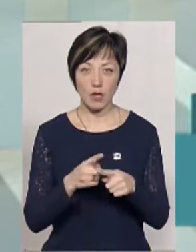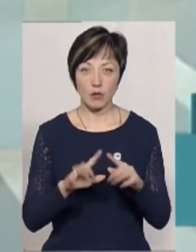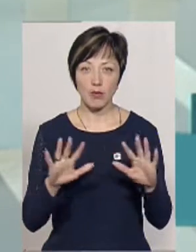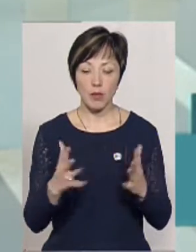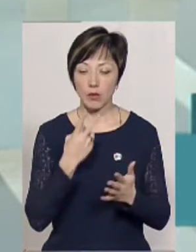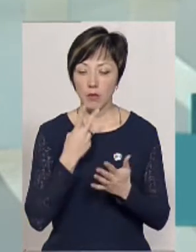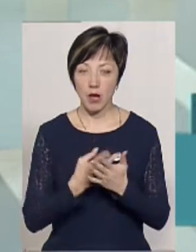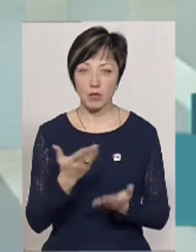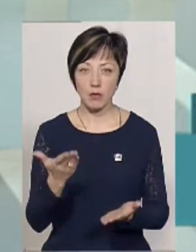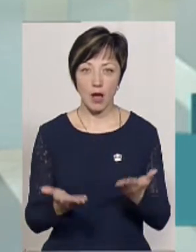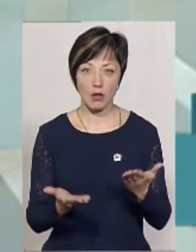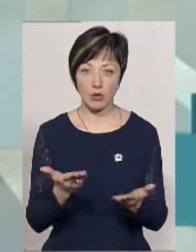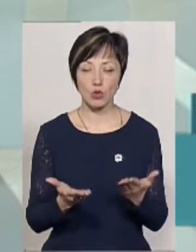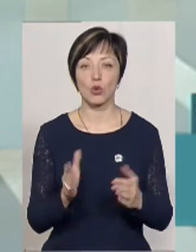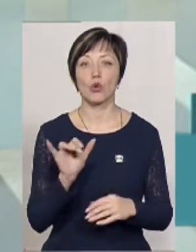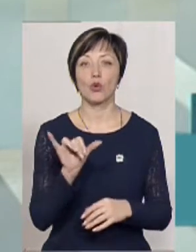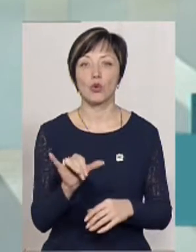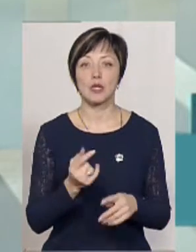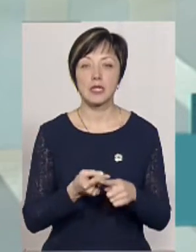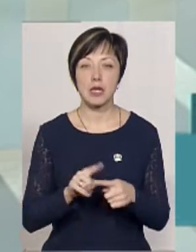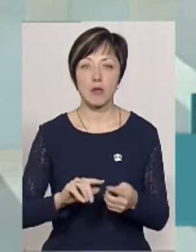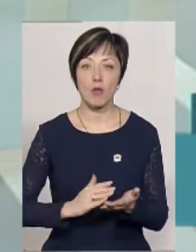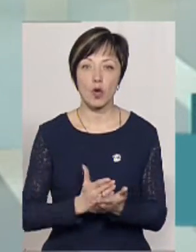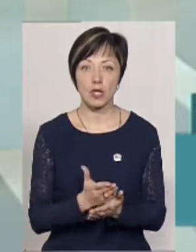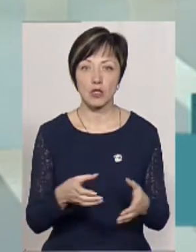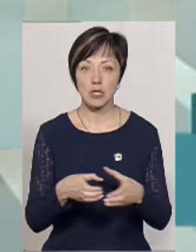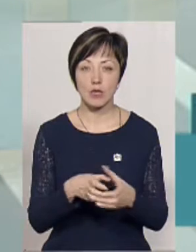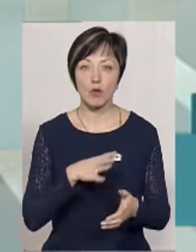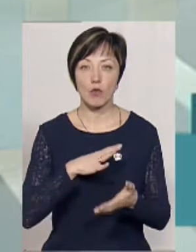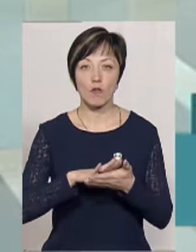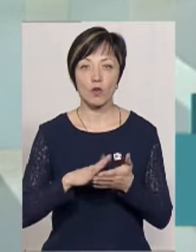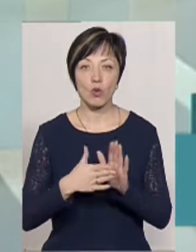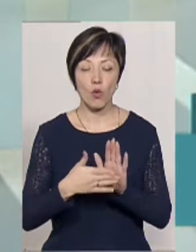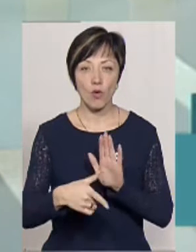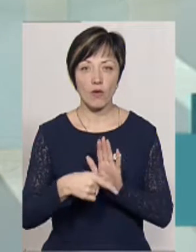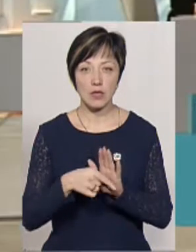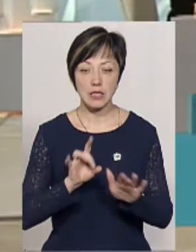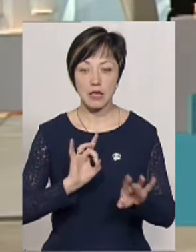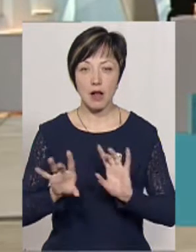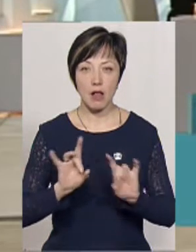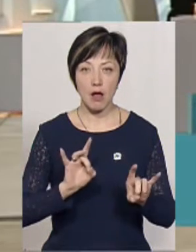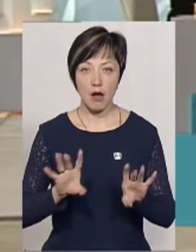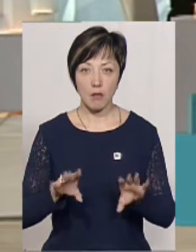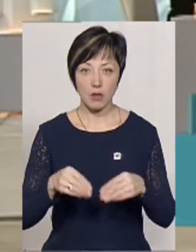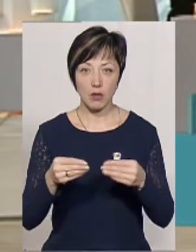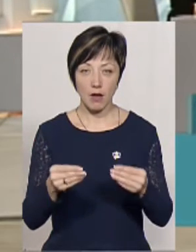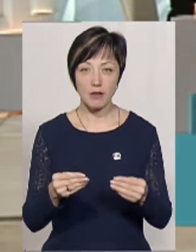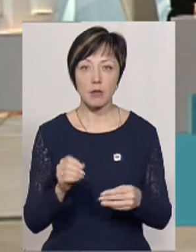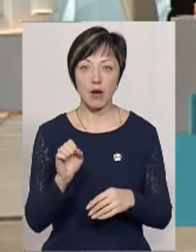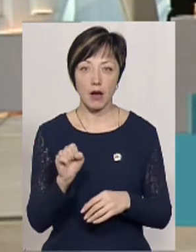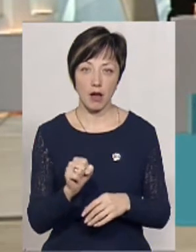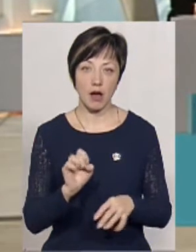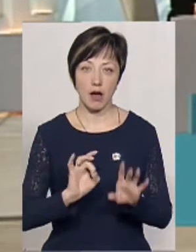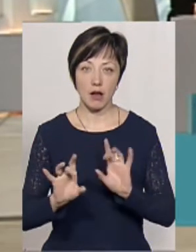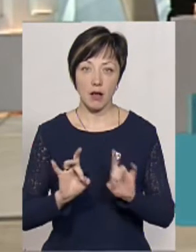випадку ми бачимо, якщо у цієї політичної сили був договір з рекламодавцем, а рекламодавець,